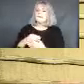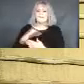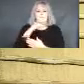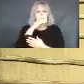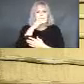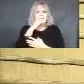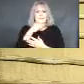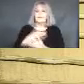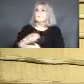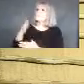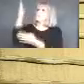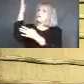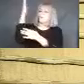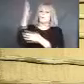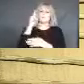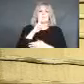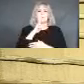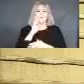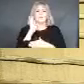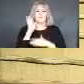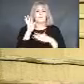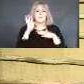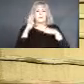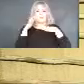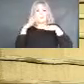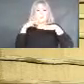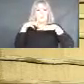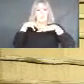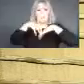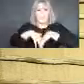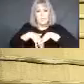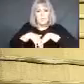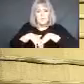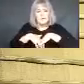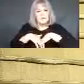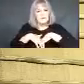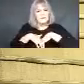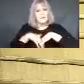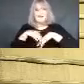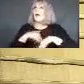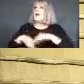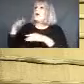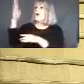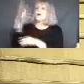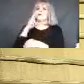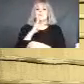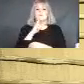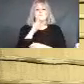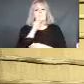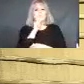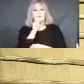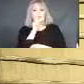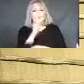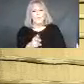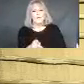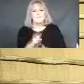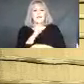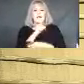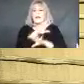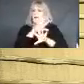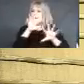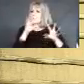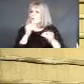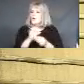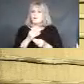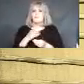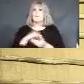Godse beloftes, ek wil sê collapse, laat in ons levens insak. Hy beloof, hy vergewe my